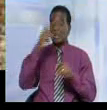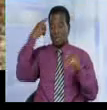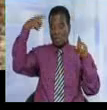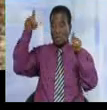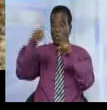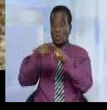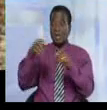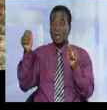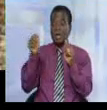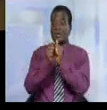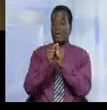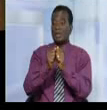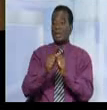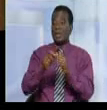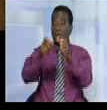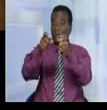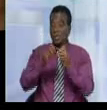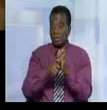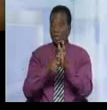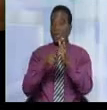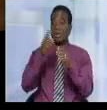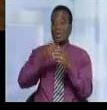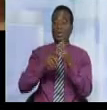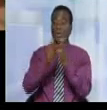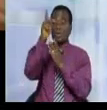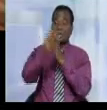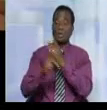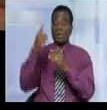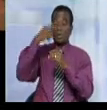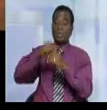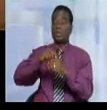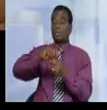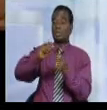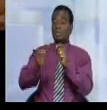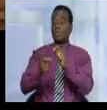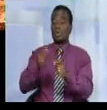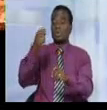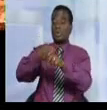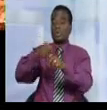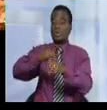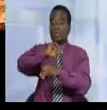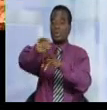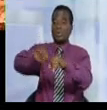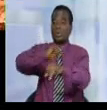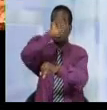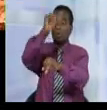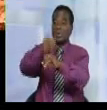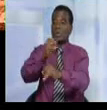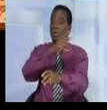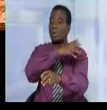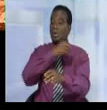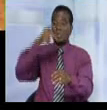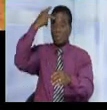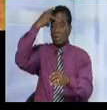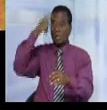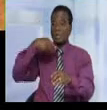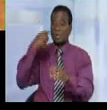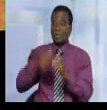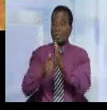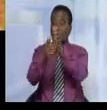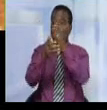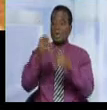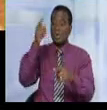du processus de Kimberley dans le cadre de sa stratégie pour remédier aux difficultés institutionnelle, légale et politique qui avait